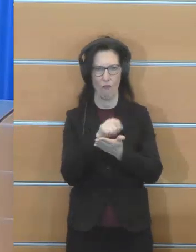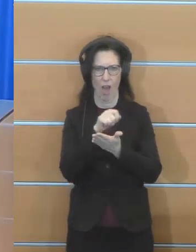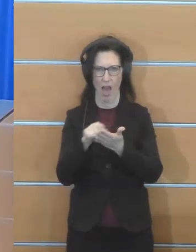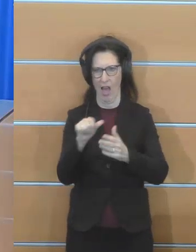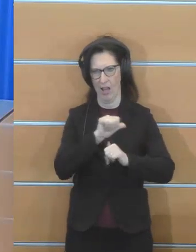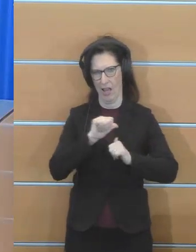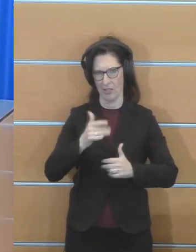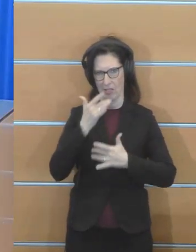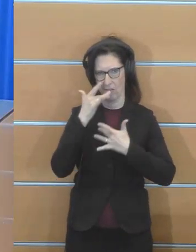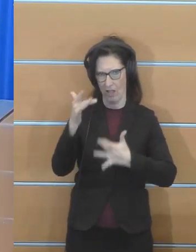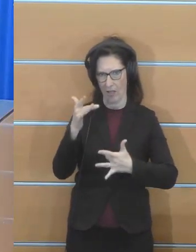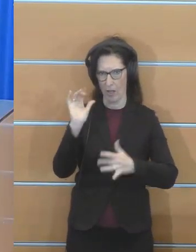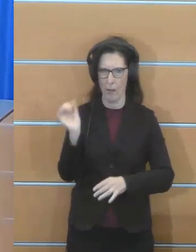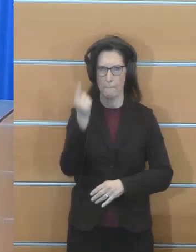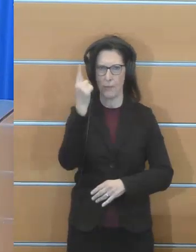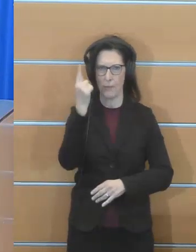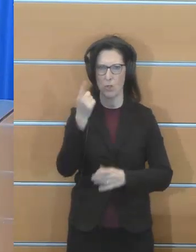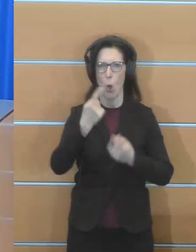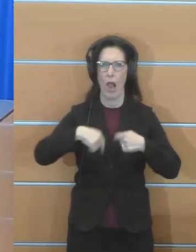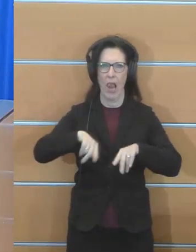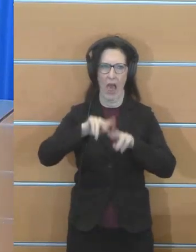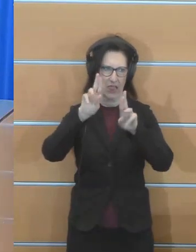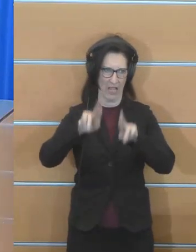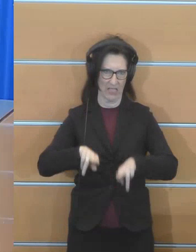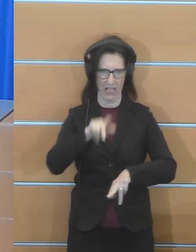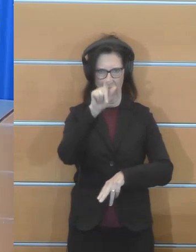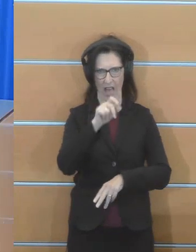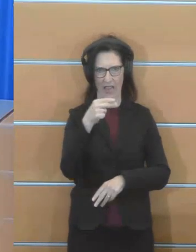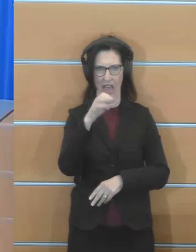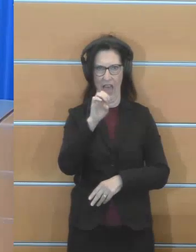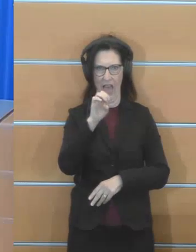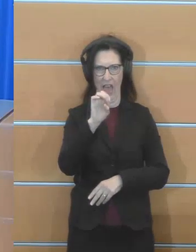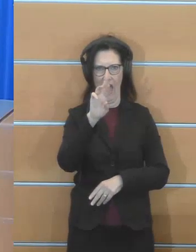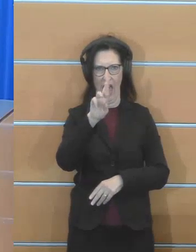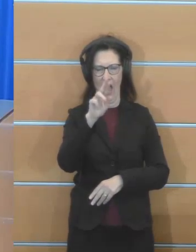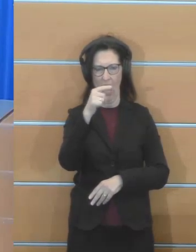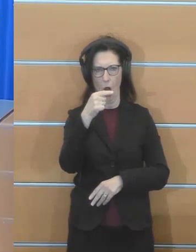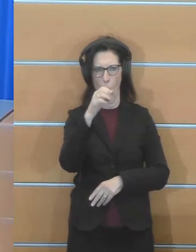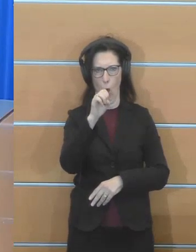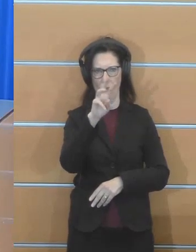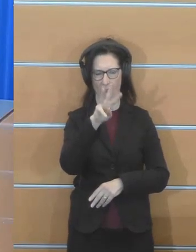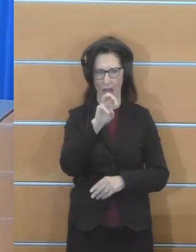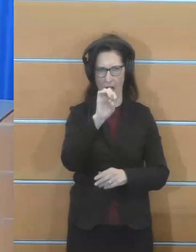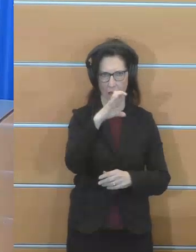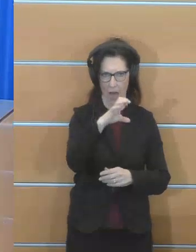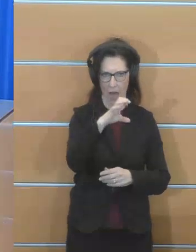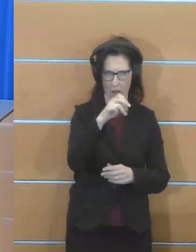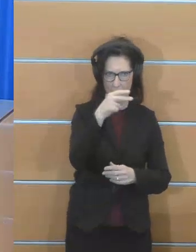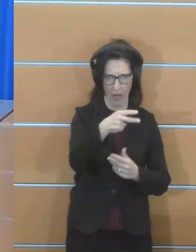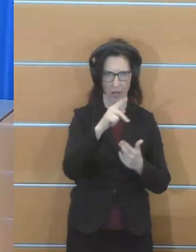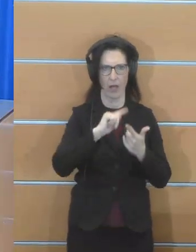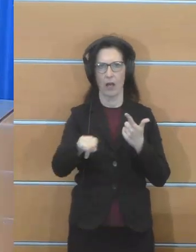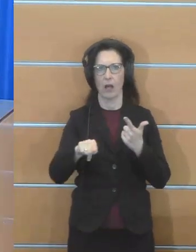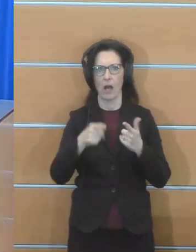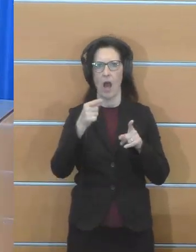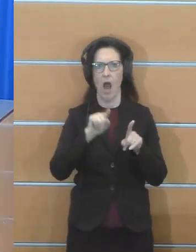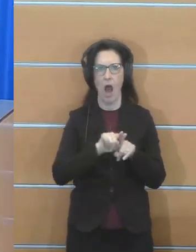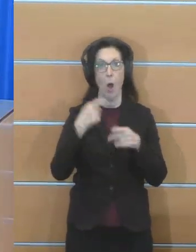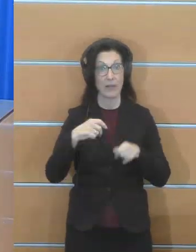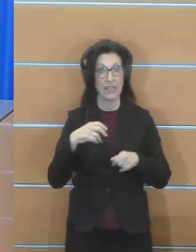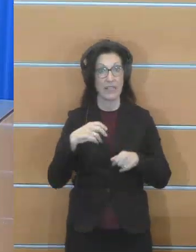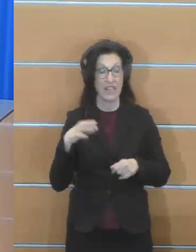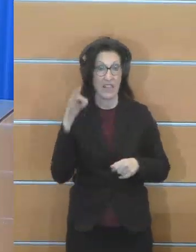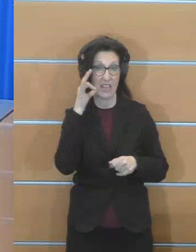unseren landesräten Sven hergerich und Ulrike Königsberger Ludwiger der Frau Präsidentin Eva prieschel